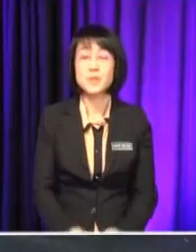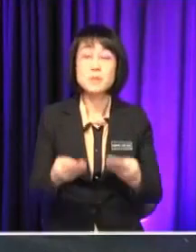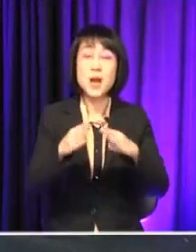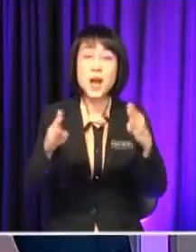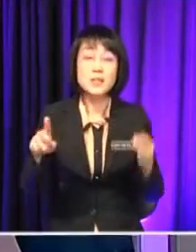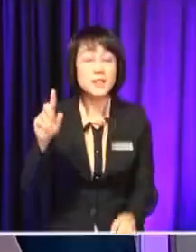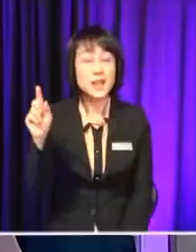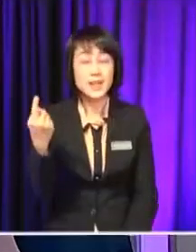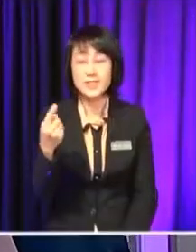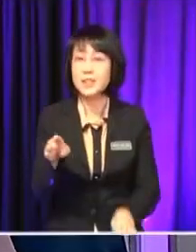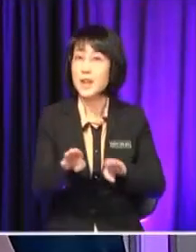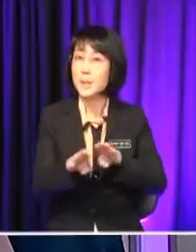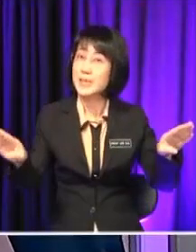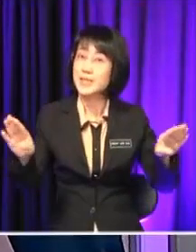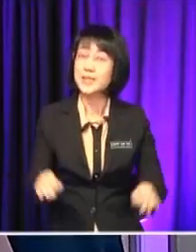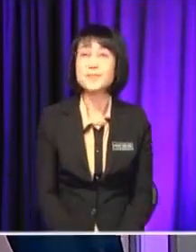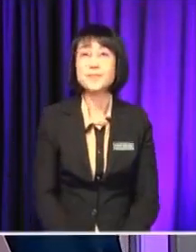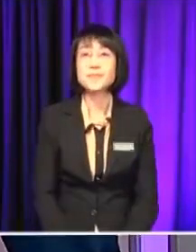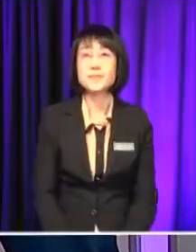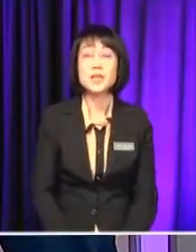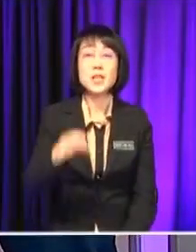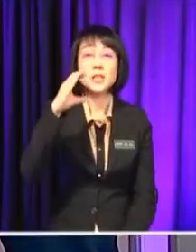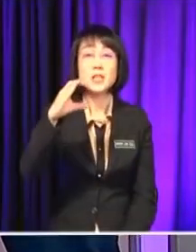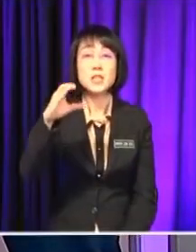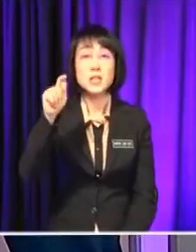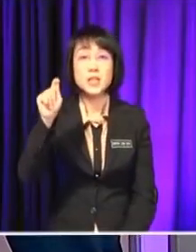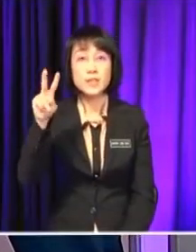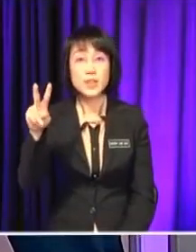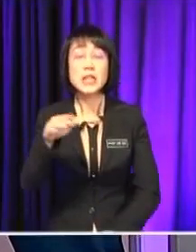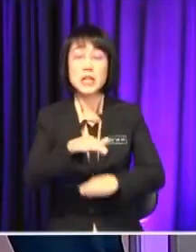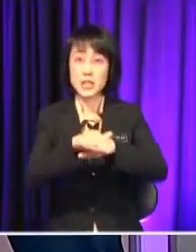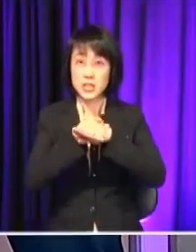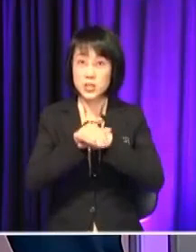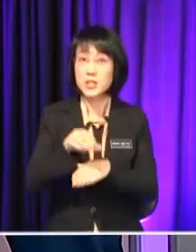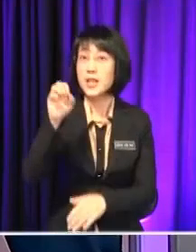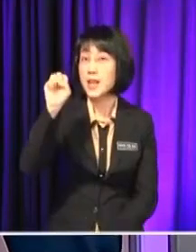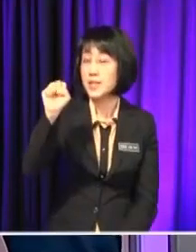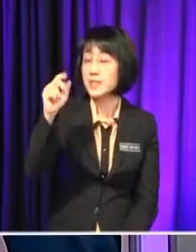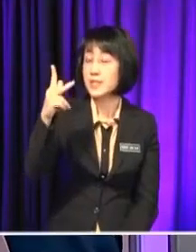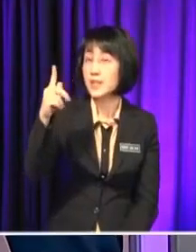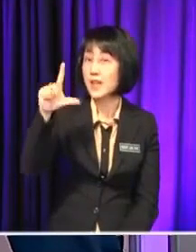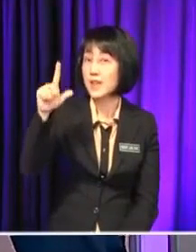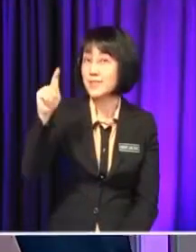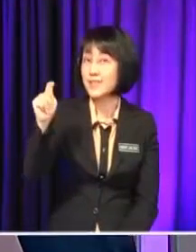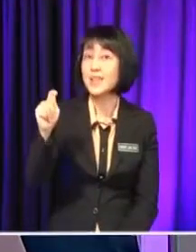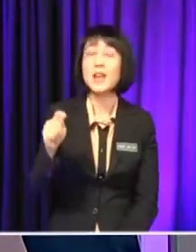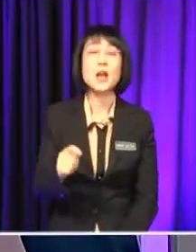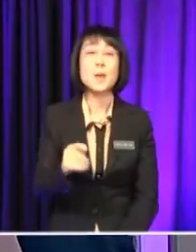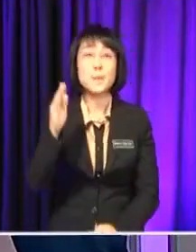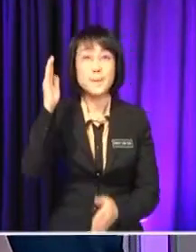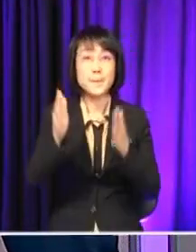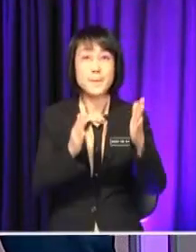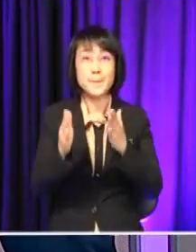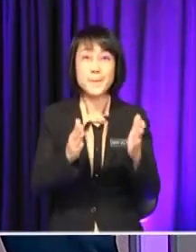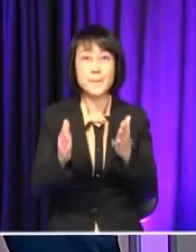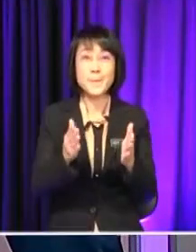dalam bahasa Melayu CCTV dalam bahasa bahasa Inggris Oke jadi saya Tuliskan keep